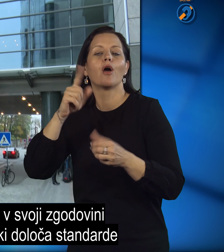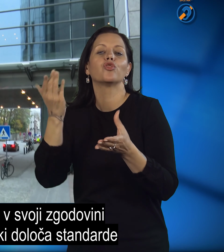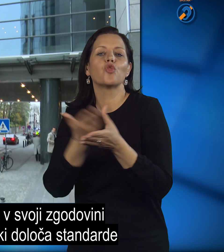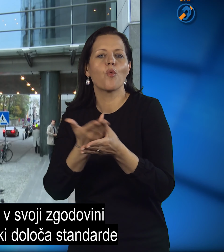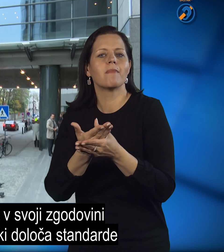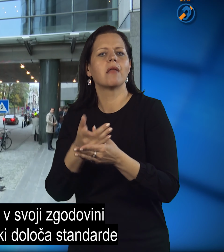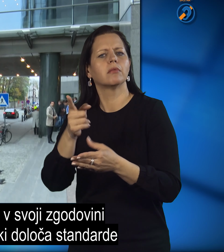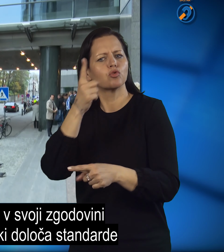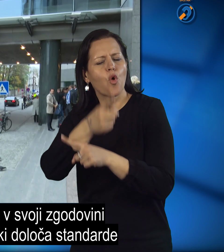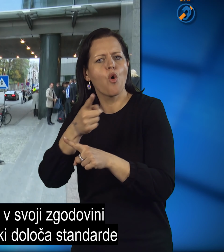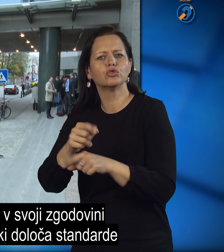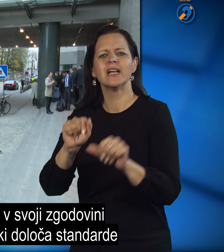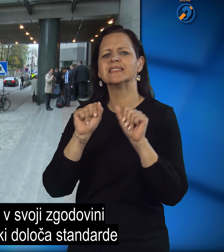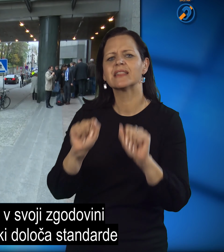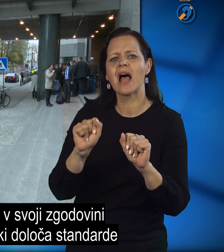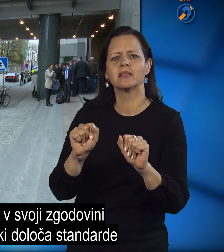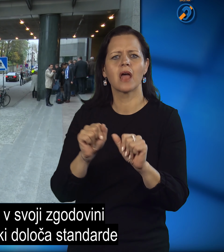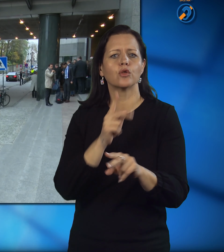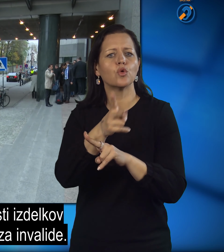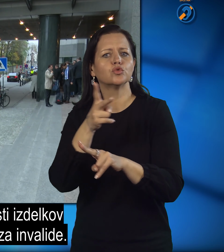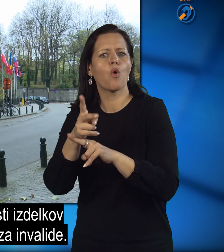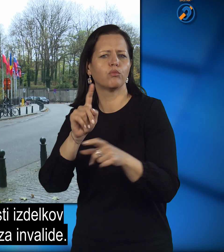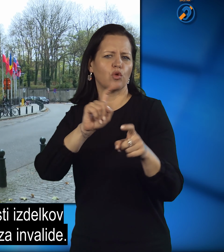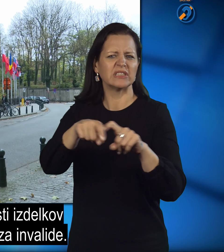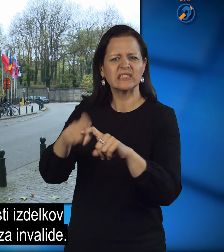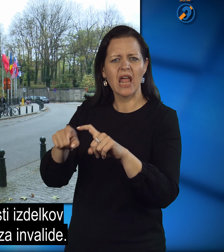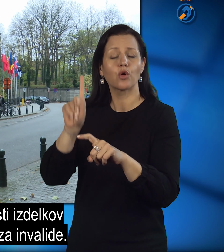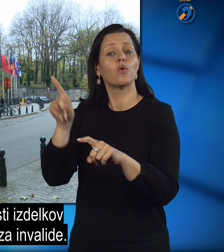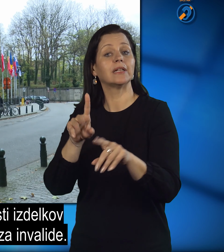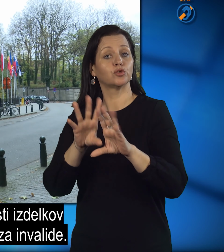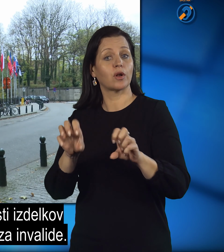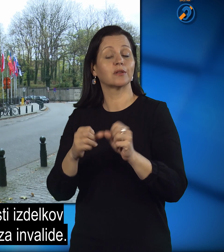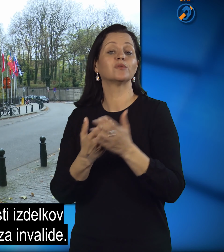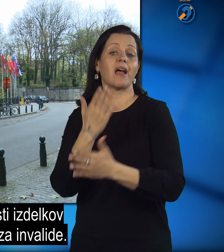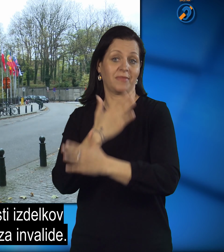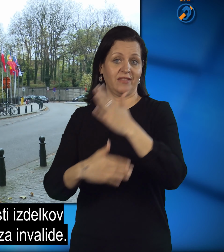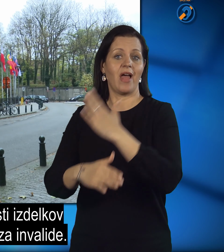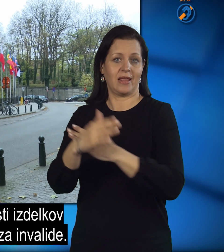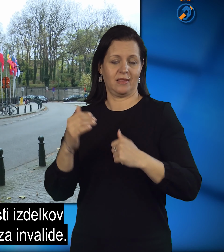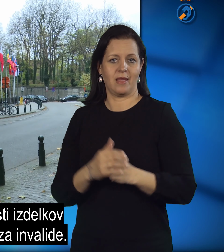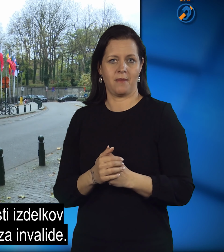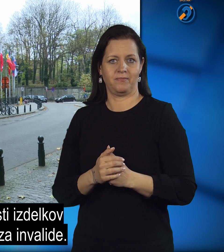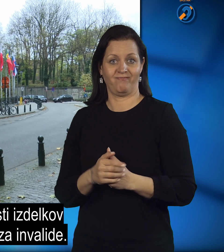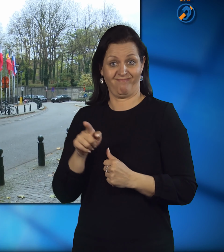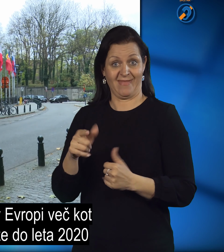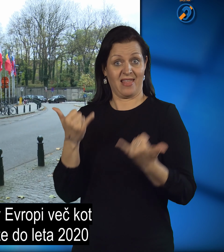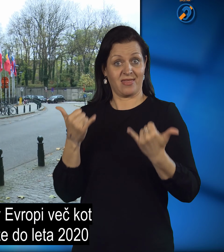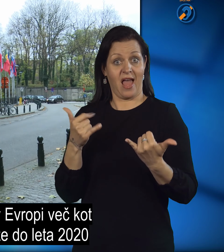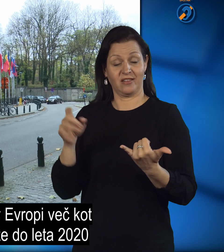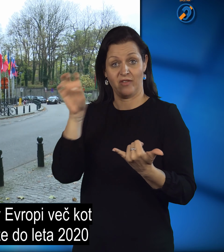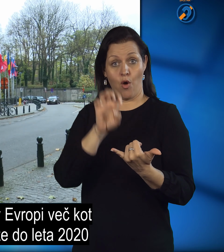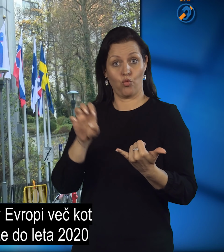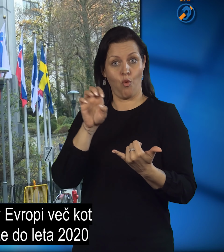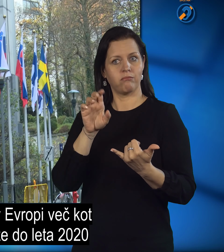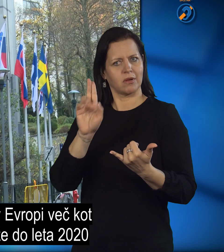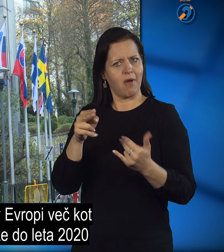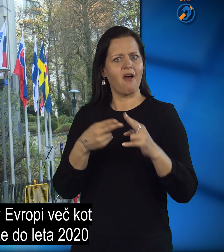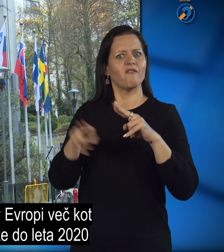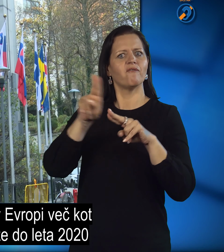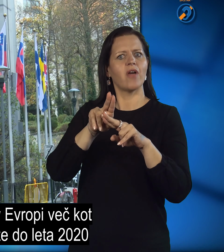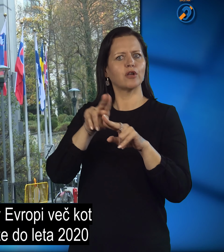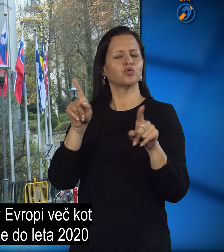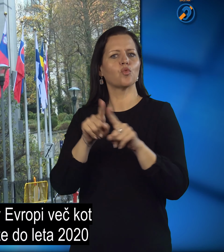sprejev dokument, ki določa standarde dostopnosti izdelkov in storitev za invalide. Teh je danes v